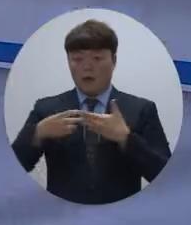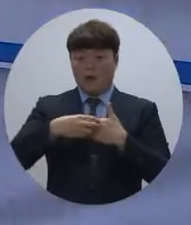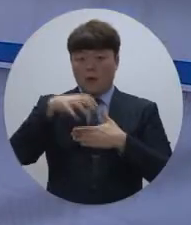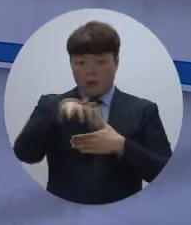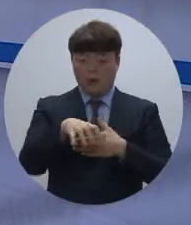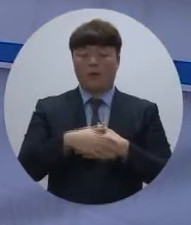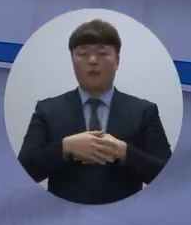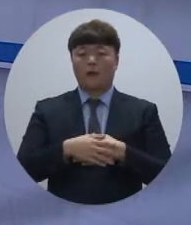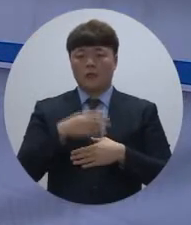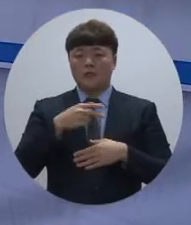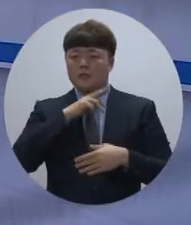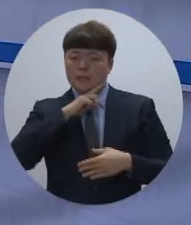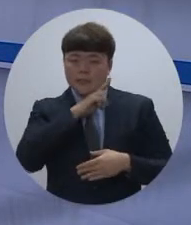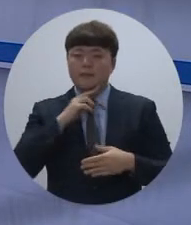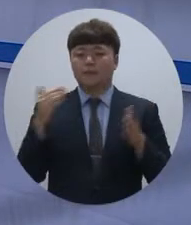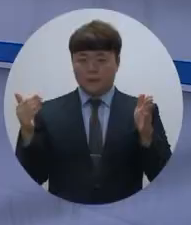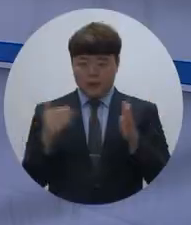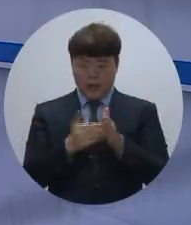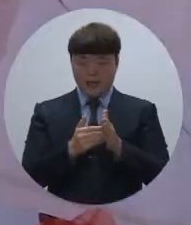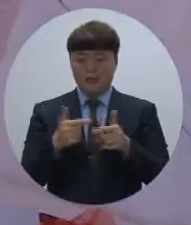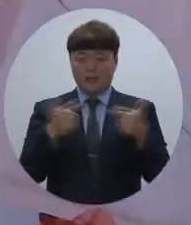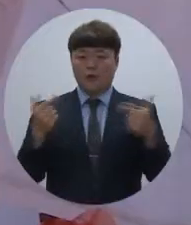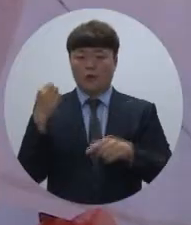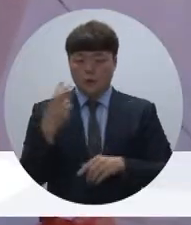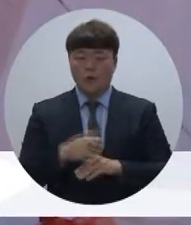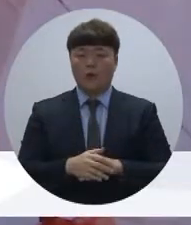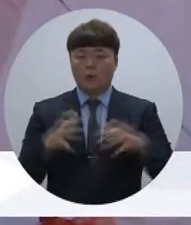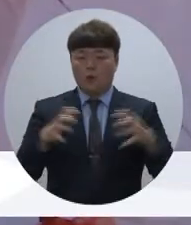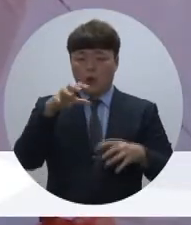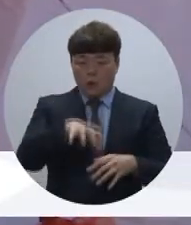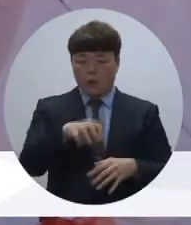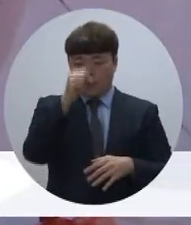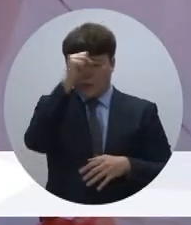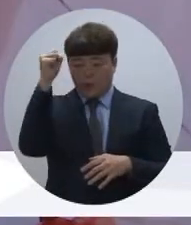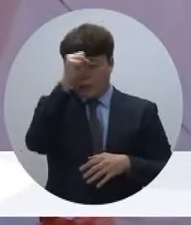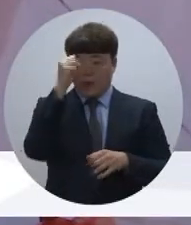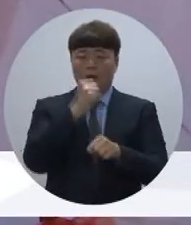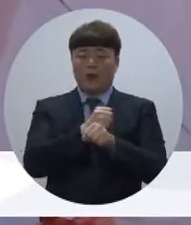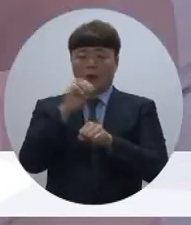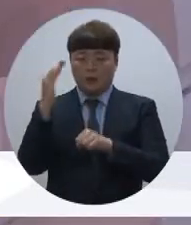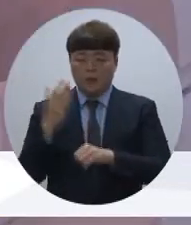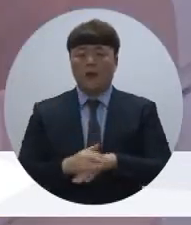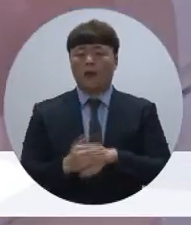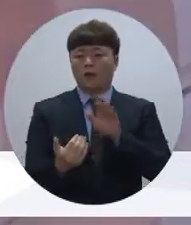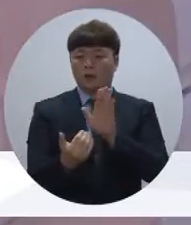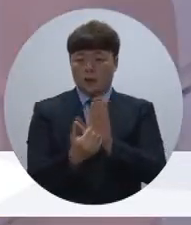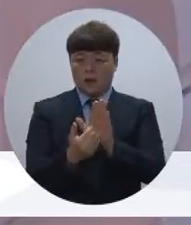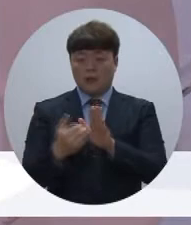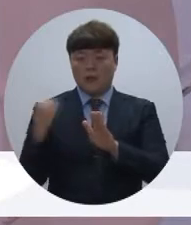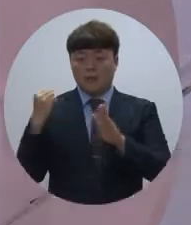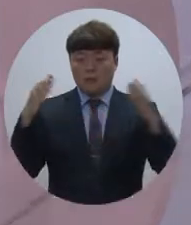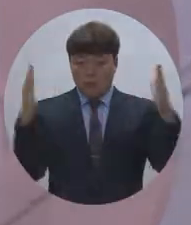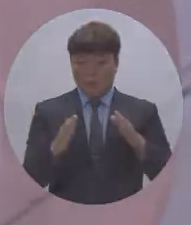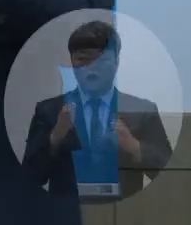진료 대상을 의심 증상까지 확대하고 다중집합장소에서는 발열 체크를 실시해 사전 예방에도 총력을